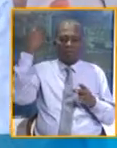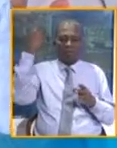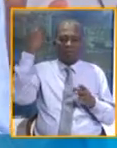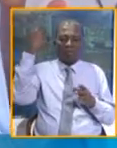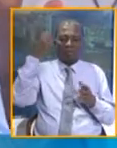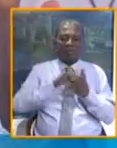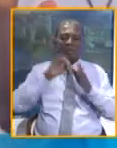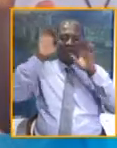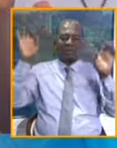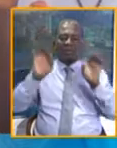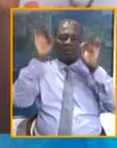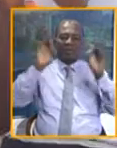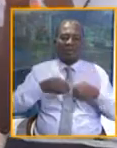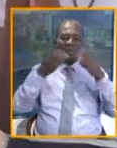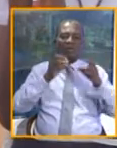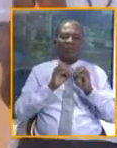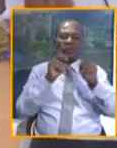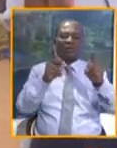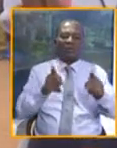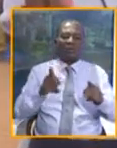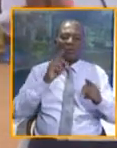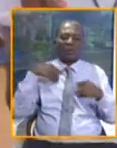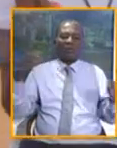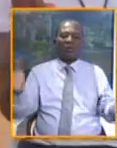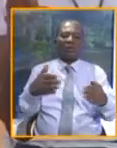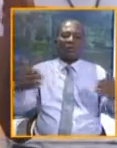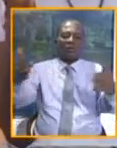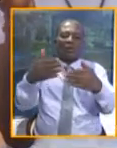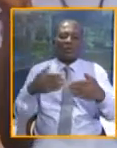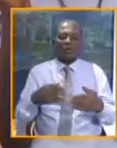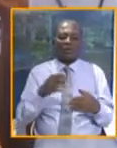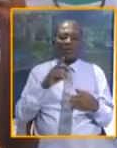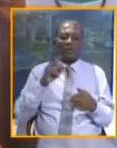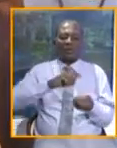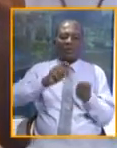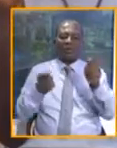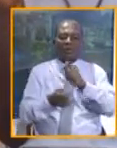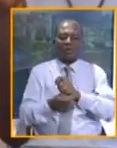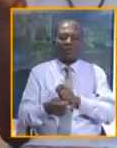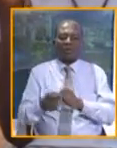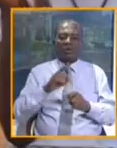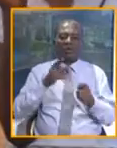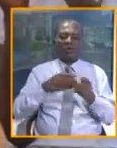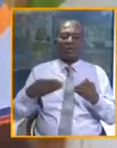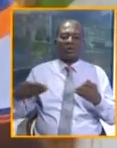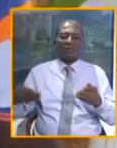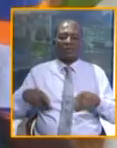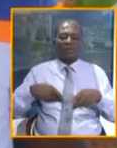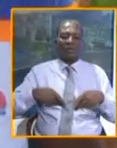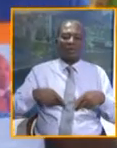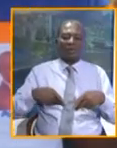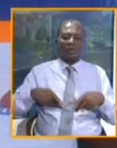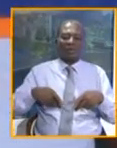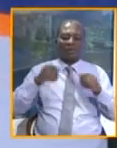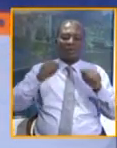cette cérémonie a donné l'occasion de nous rassembler et peut-être d'échanger si des éléments qui puissent